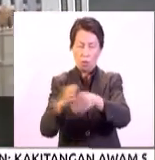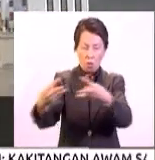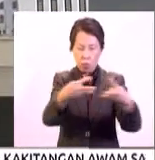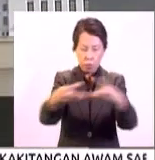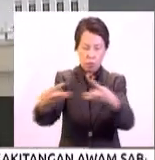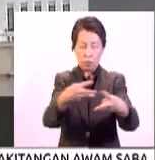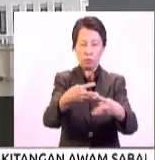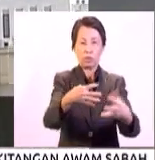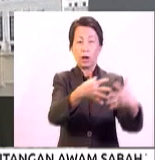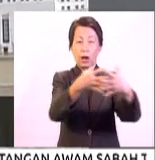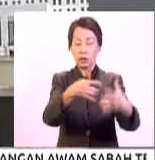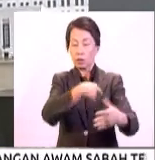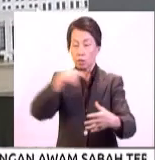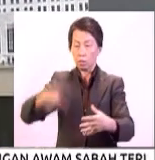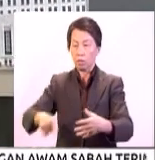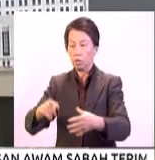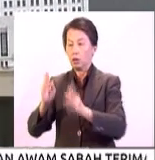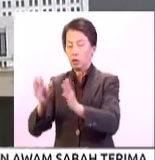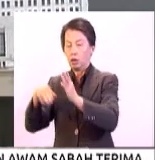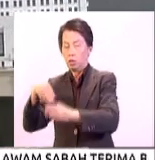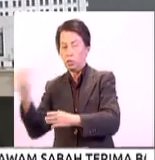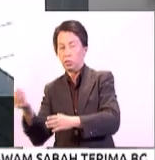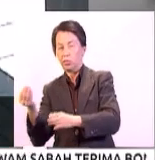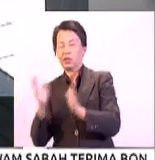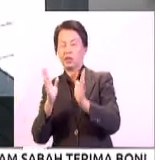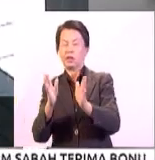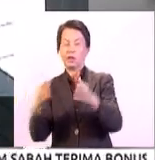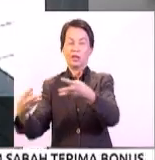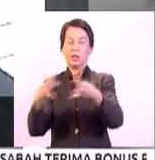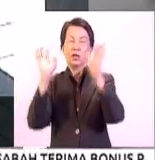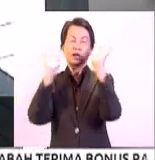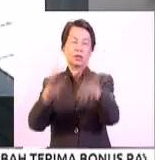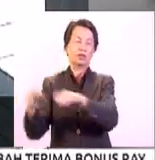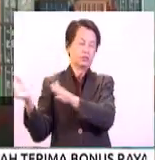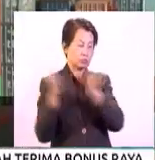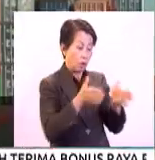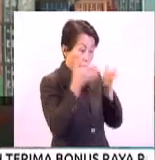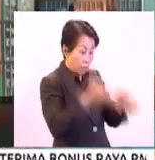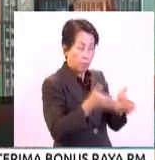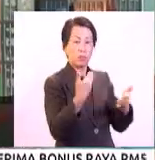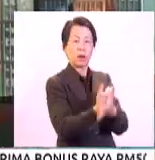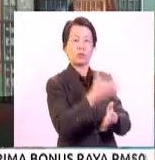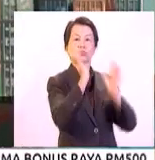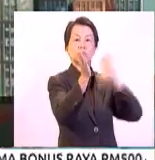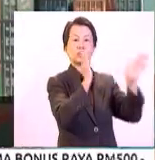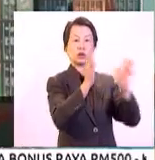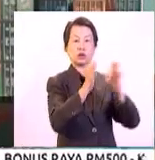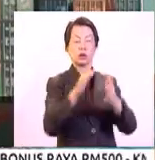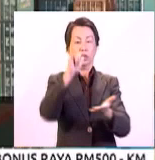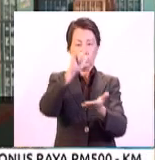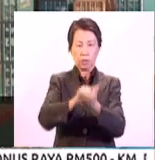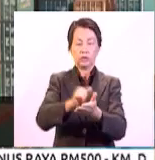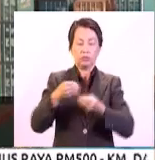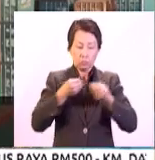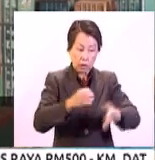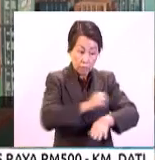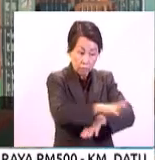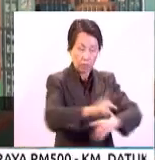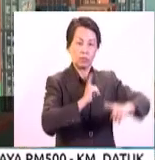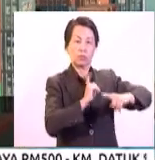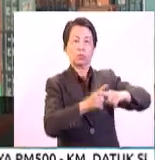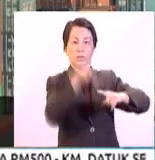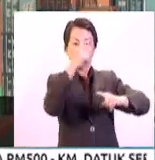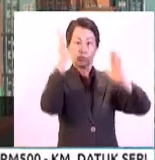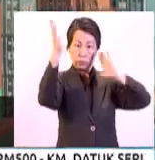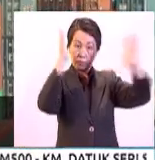Washington-Beijing berterusan, perhatian pelabur luar dijangka beralih kepada industri-industri baharu di Malaysia. Situasi tersebut akan memberi impak positif